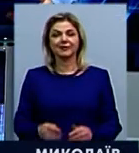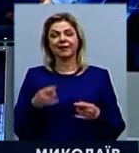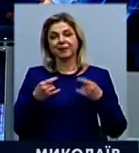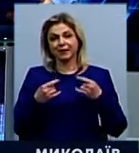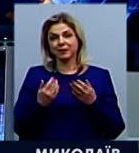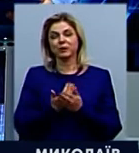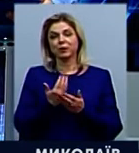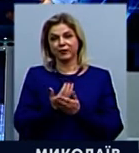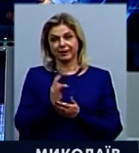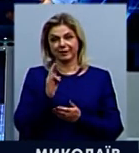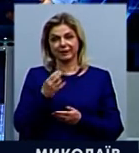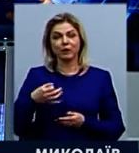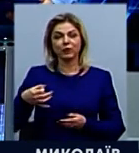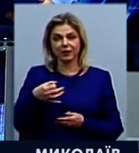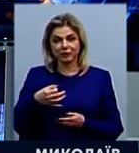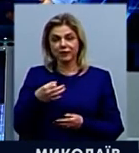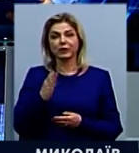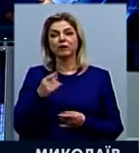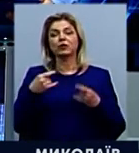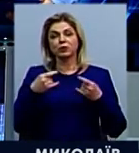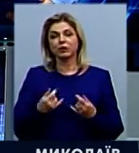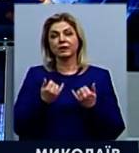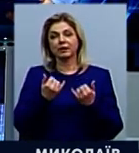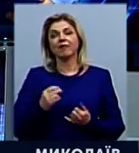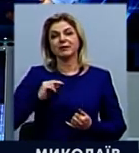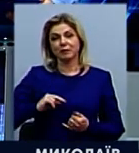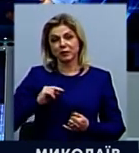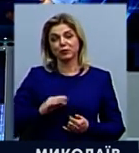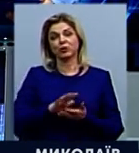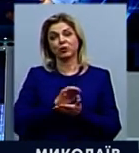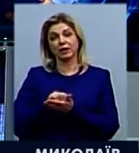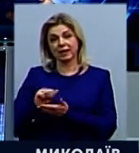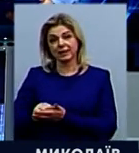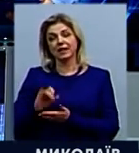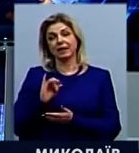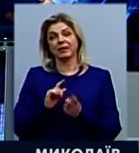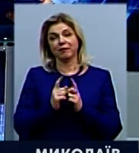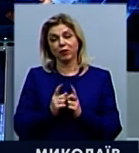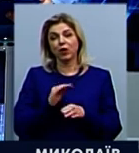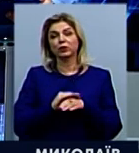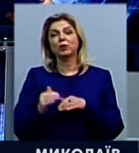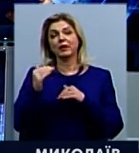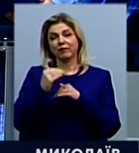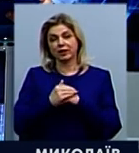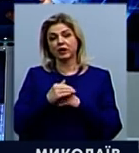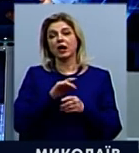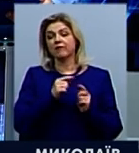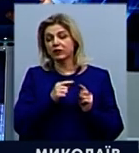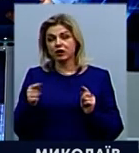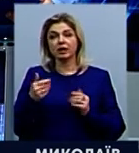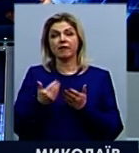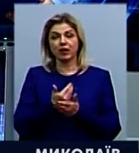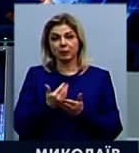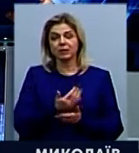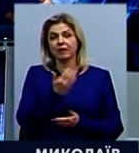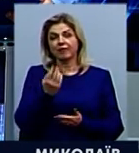В ефірі телевізійні новини Миколаївщини. У студії для вас працює Володимир Степанов. Доброго вечора. Протягом випуску на екранах ви бачитимете посилання на